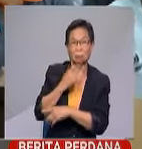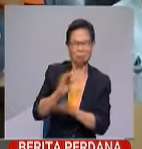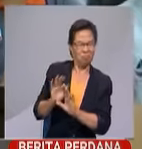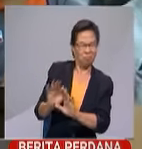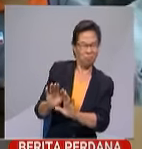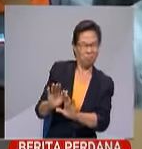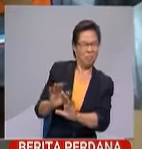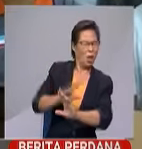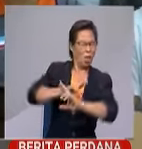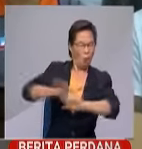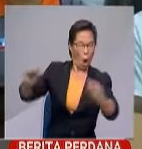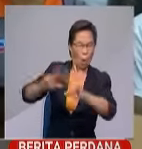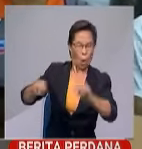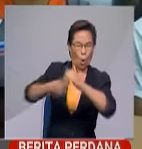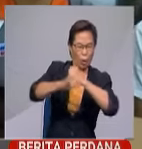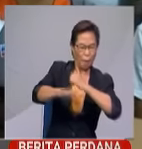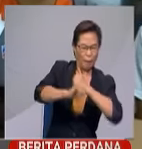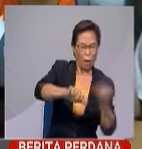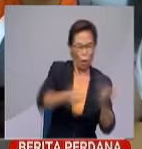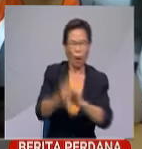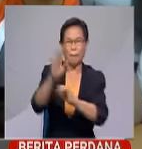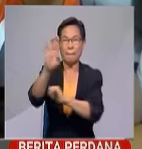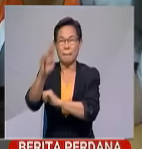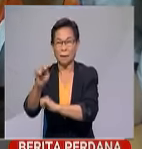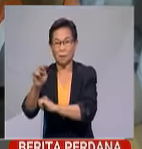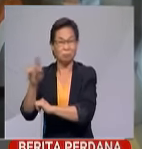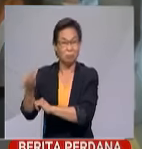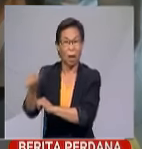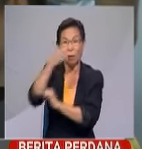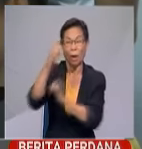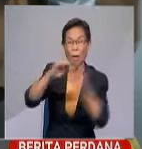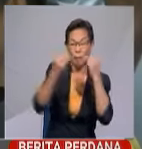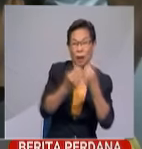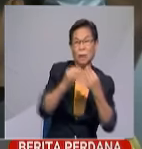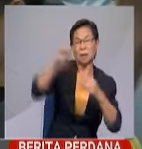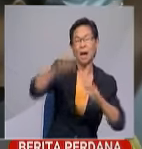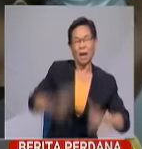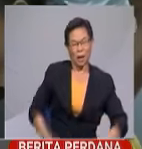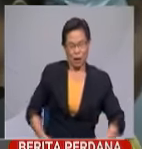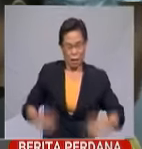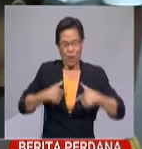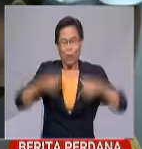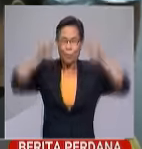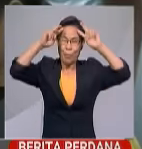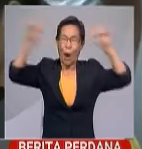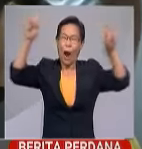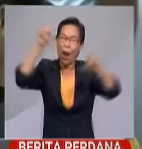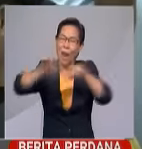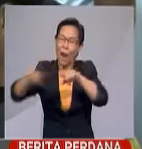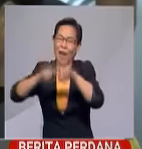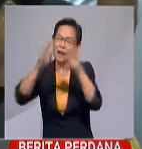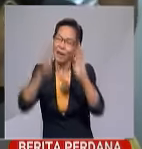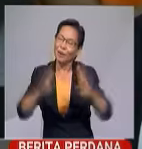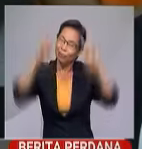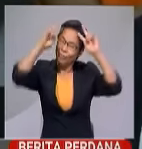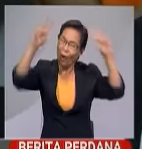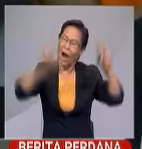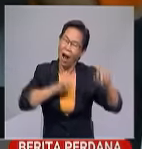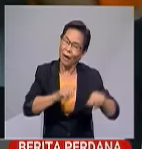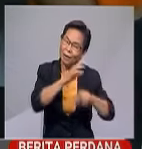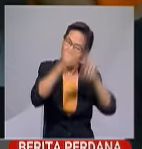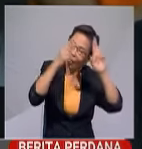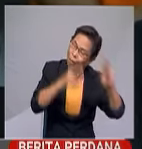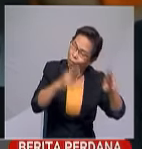pihaknya menolak sekeras-kerasnya kempen oleh Barisan Nasional. Ini kerana masyarakat Sabah hidup harmoni dengan kepelbagaian kaum, agama dan